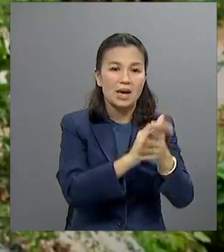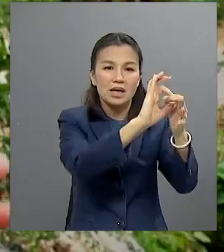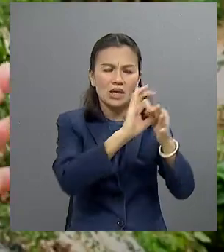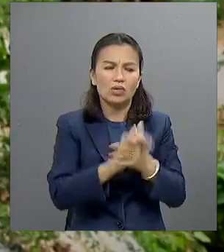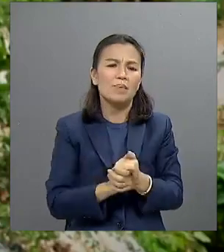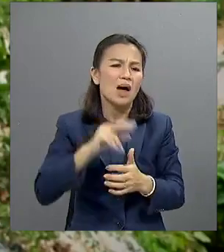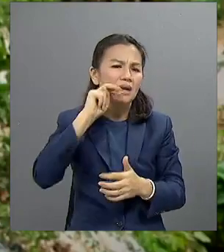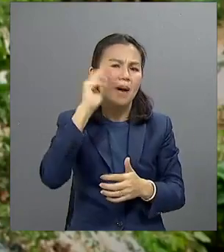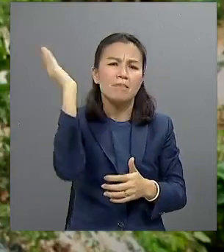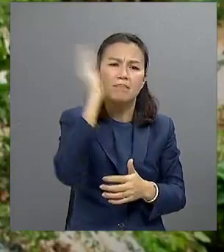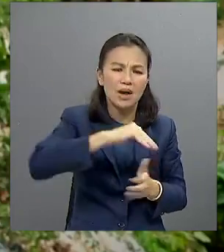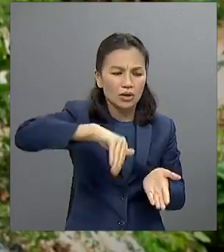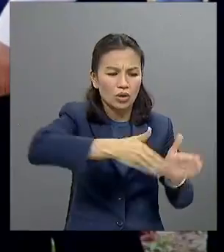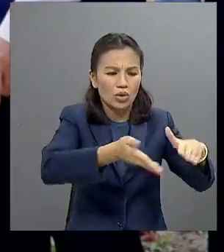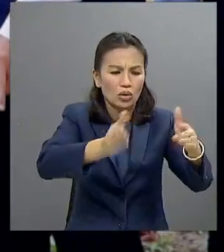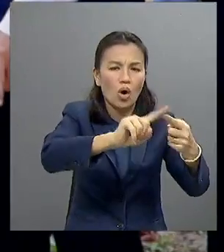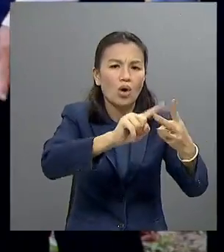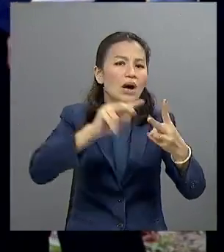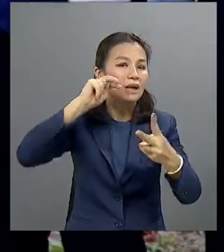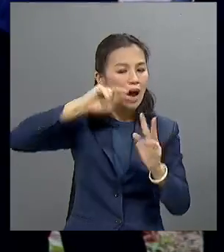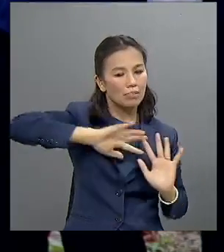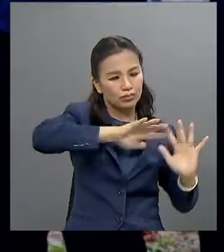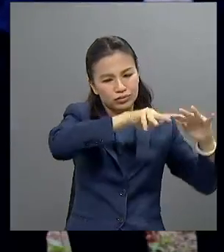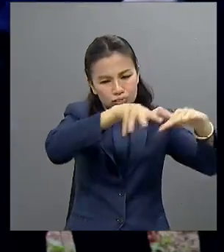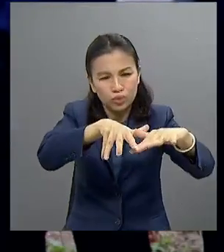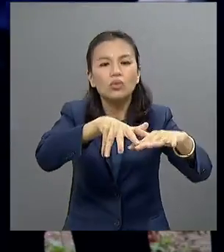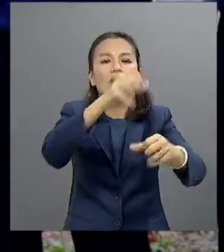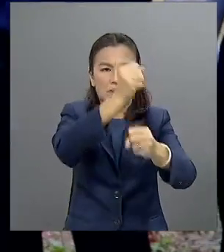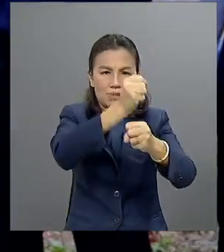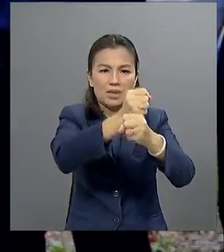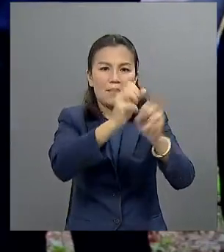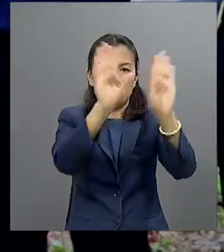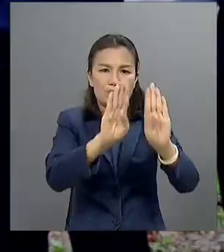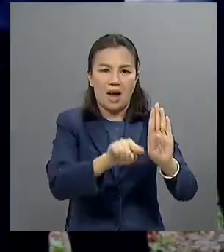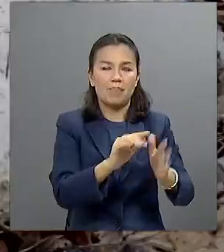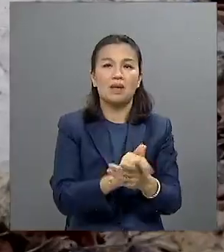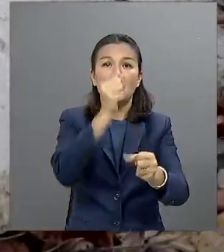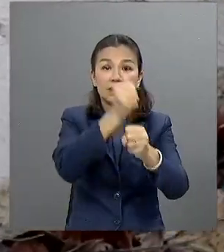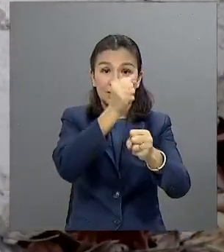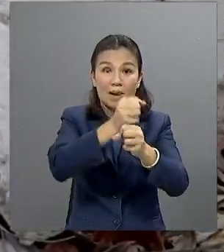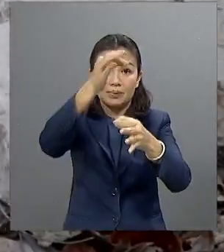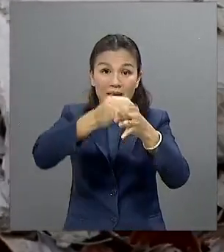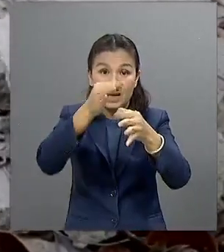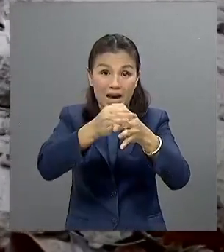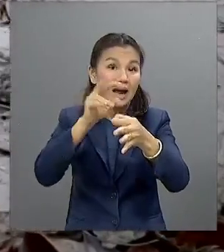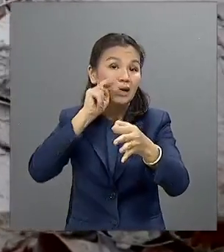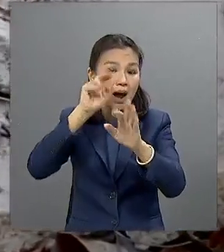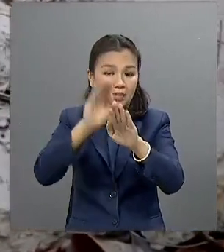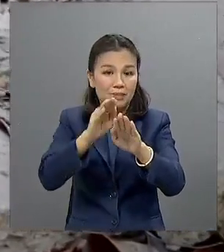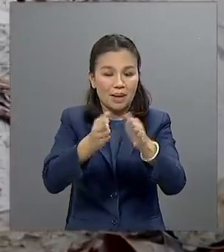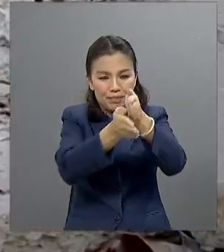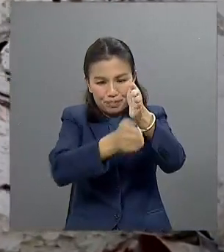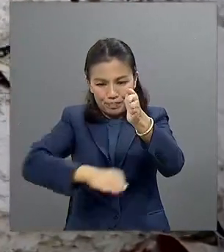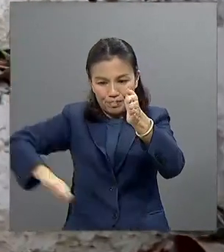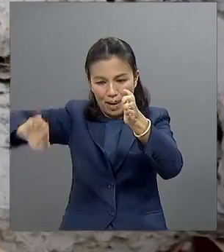น้ำในพื้นที่ที่ว่าไหลลงมารวมอะไรประมาณนี้ครับ การทดลองทำธนาคารน้ำใต้ดินระบบแบบปิดจำนวน1บ่อ